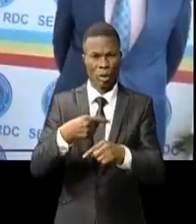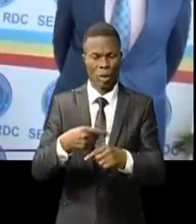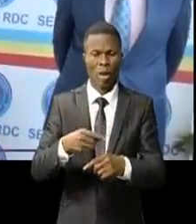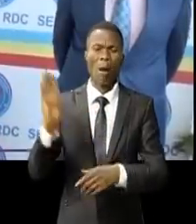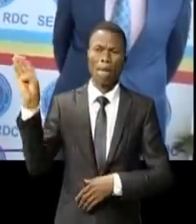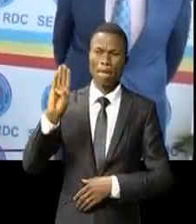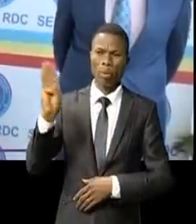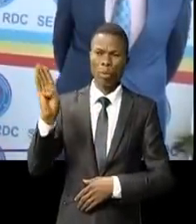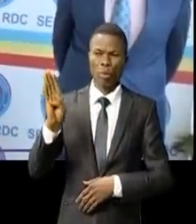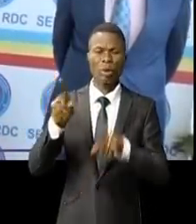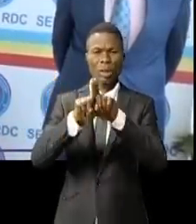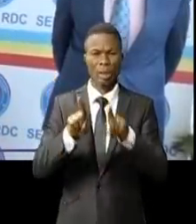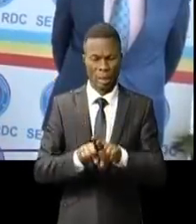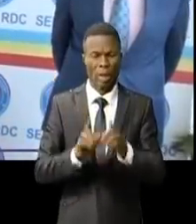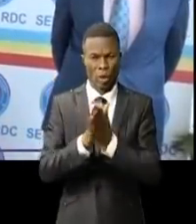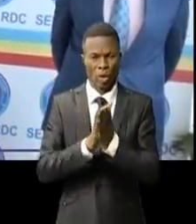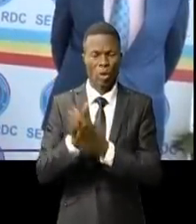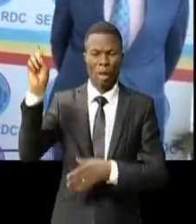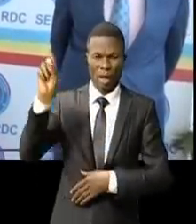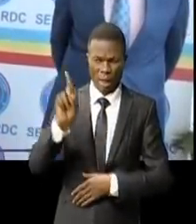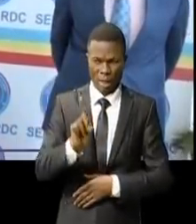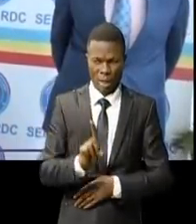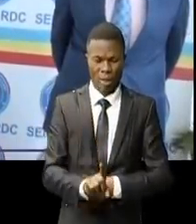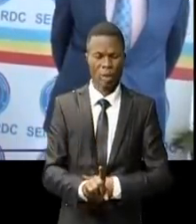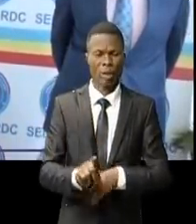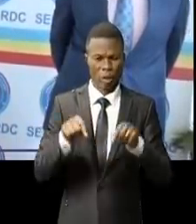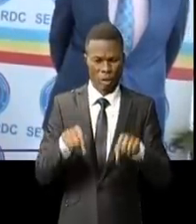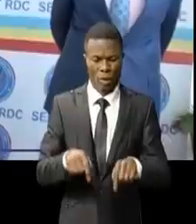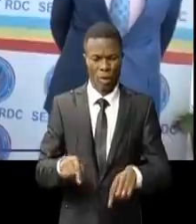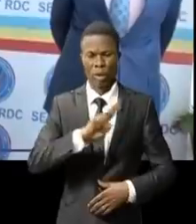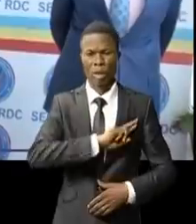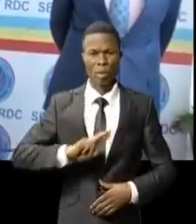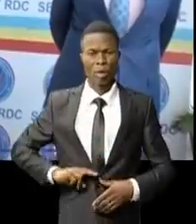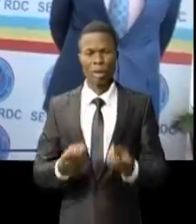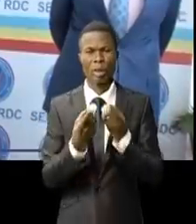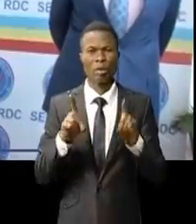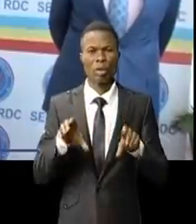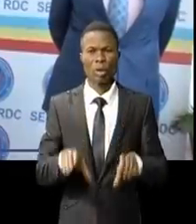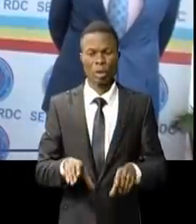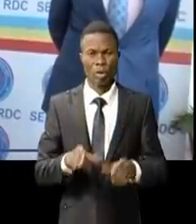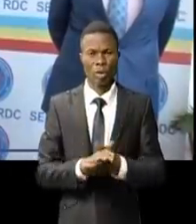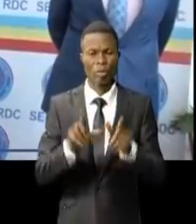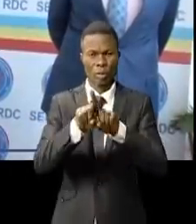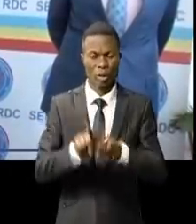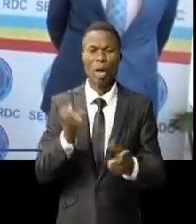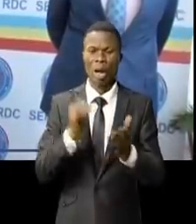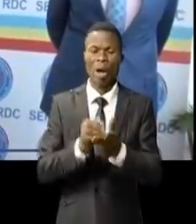et le souhait que ça puisse se poursuivre jusqu'en République démocratique du Congo. Nous avons aussi